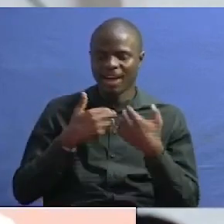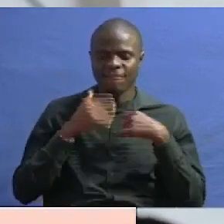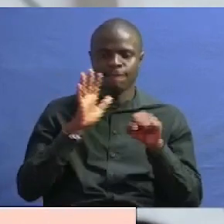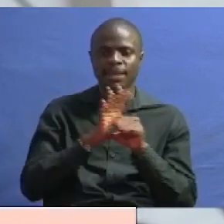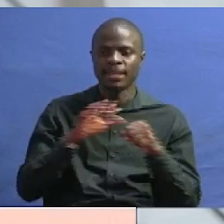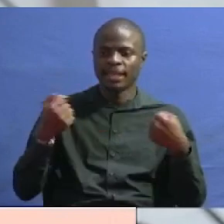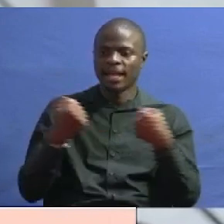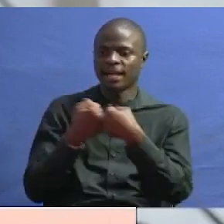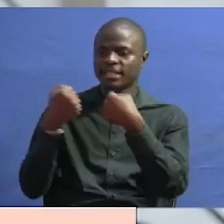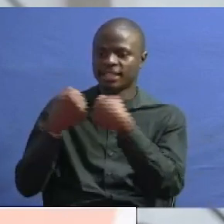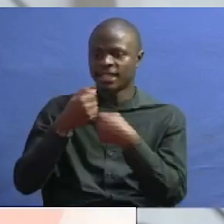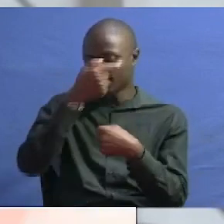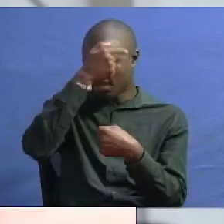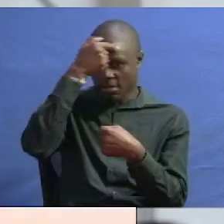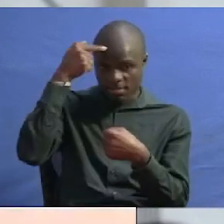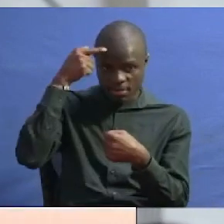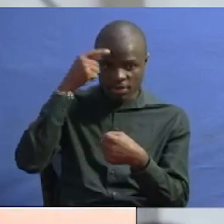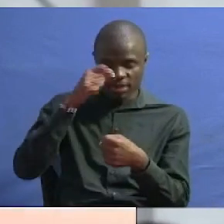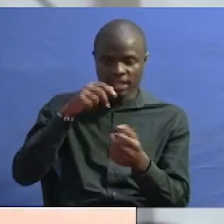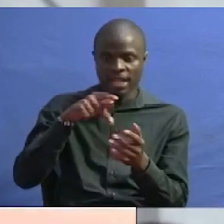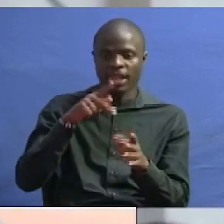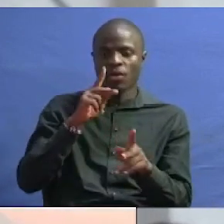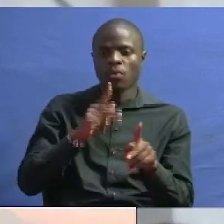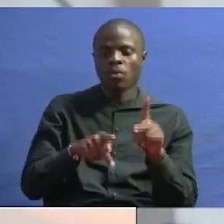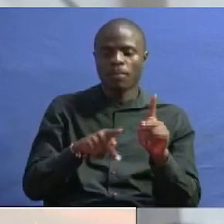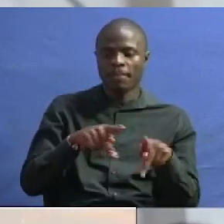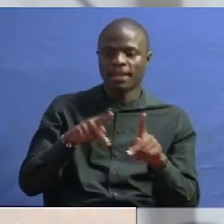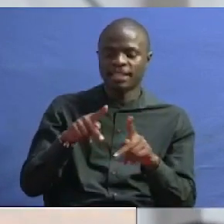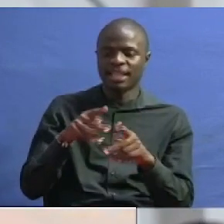watu juu pedestrians hawana njia ya kupita.